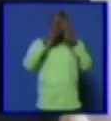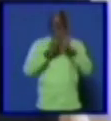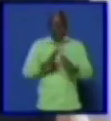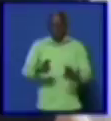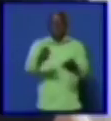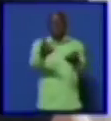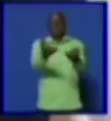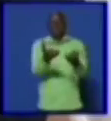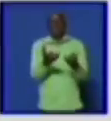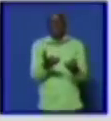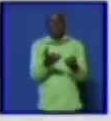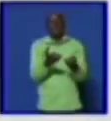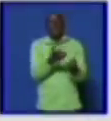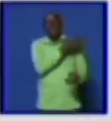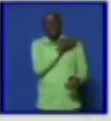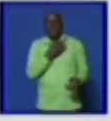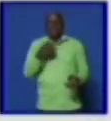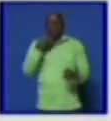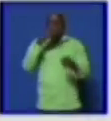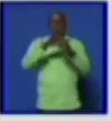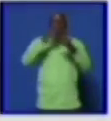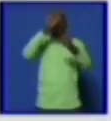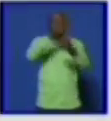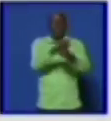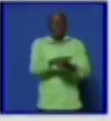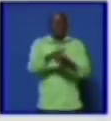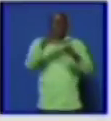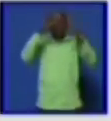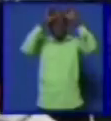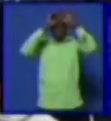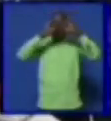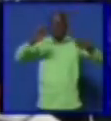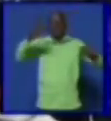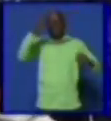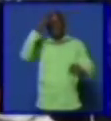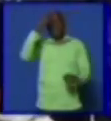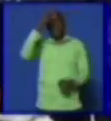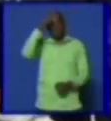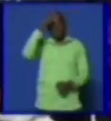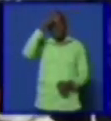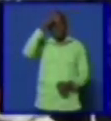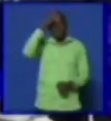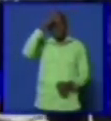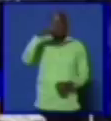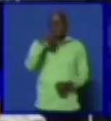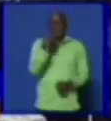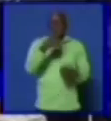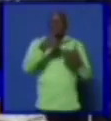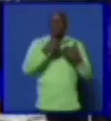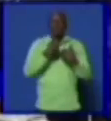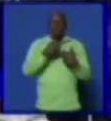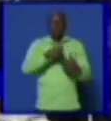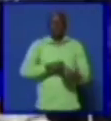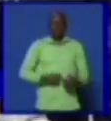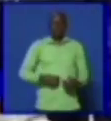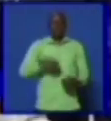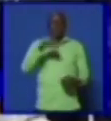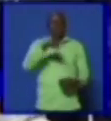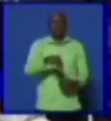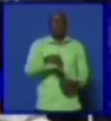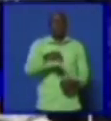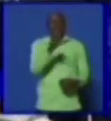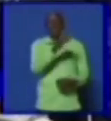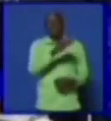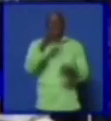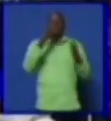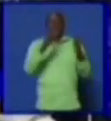volonté et une promesse du président Roch-Marc Christian Kabore qui avait souhaité que les Burkinabés